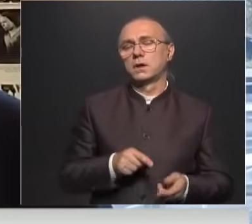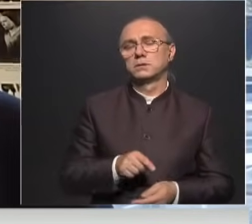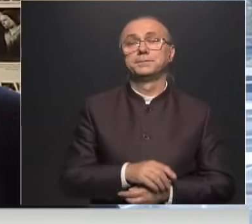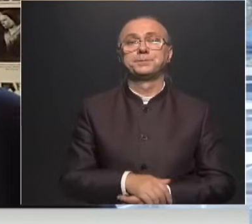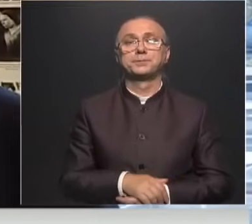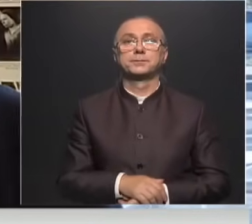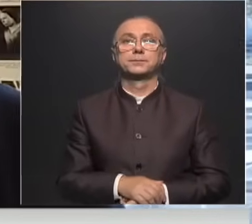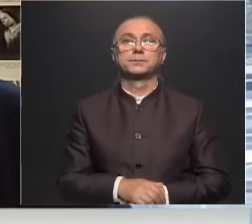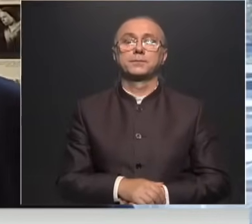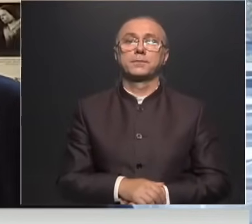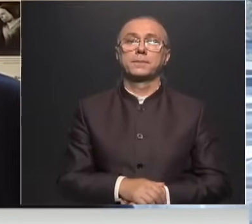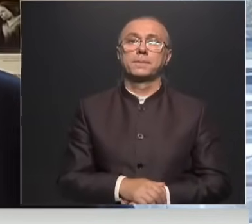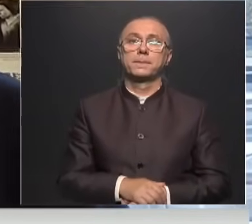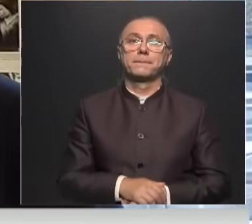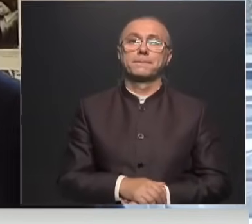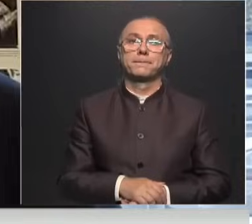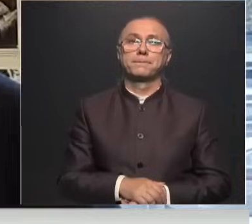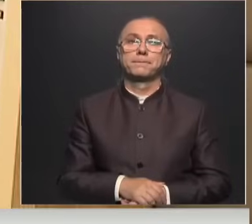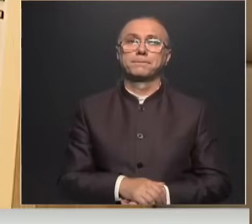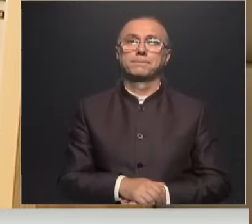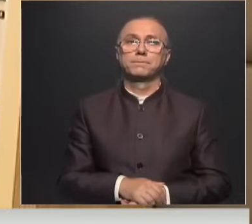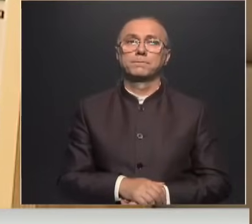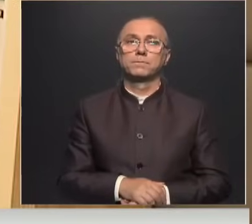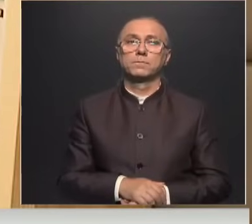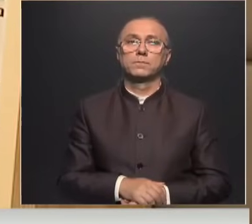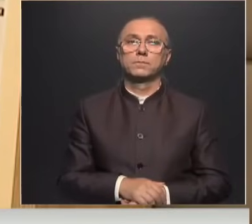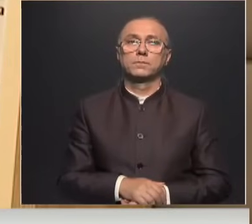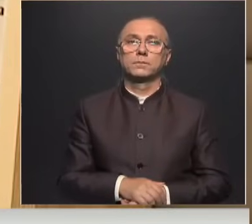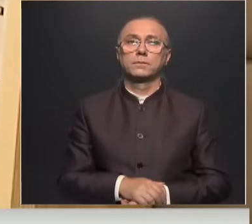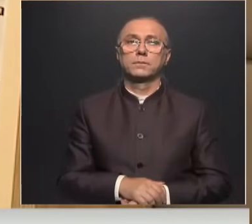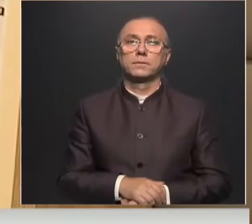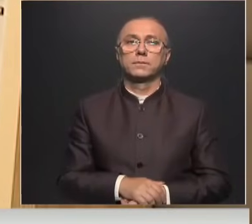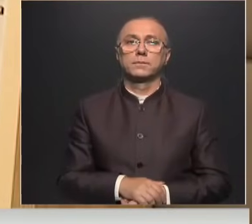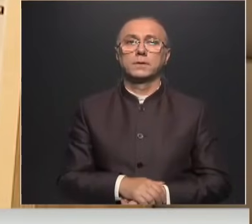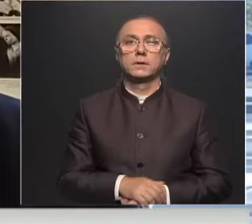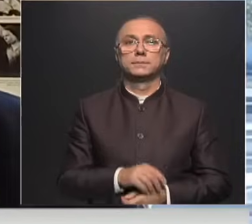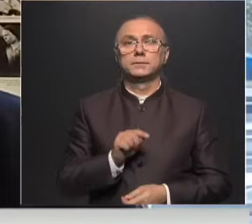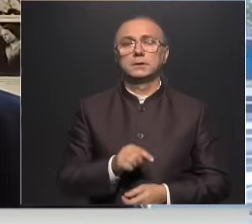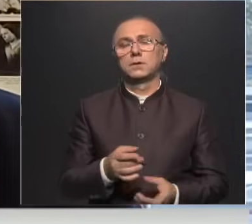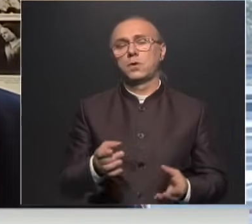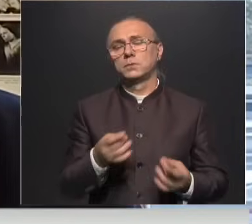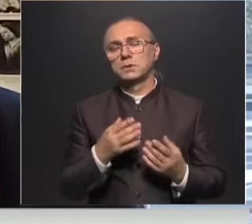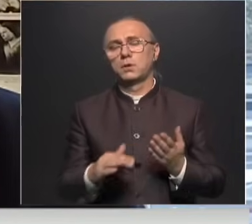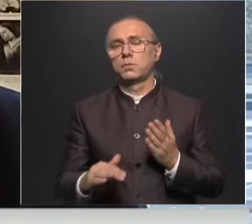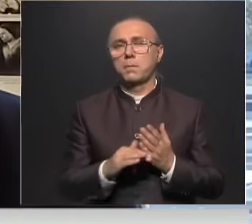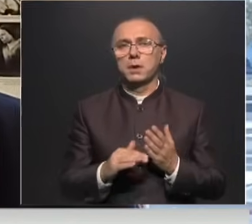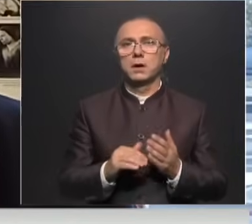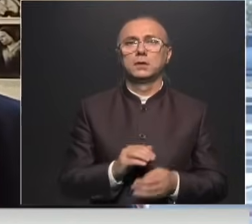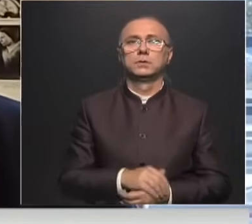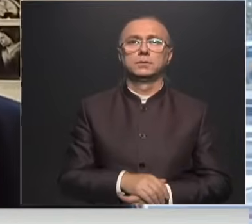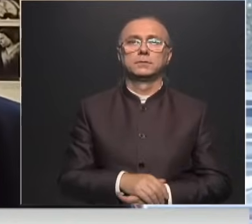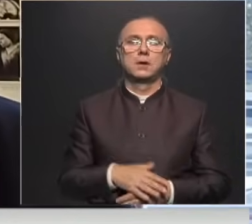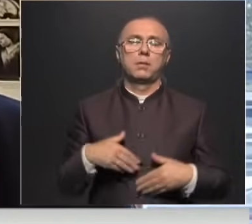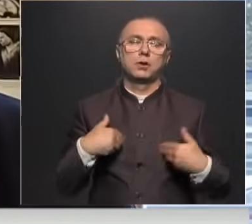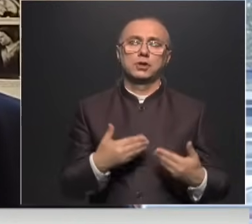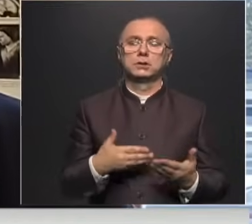лечусь, можно сказать, и состояние так себе. Здесь реально помогают, объясняют все. Парни, приходите сюда, обращайтесь за помощью,